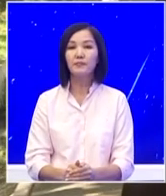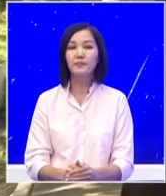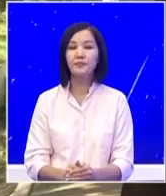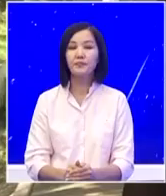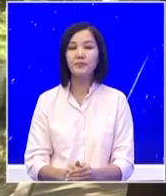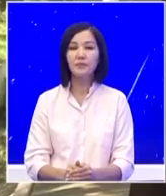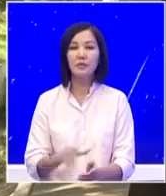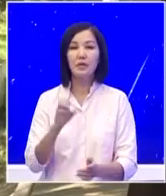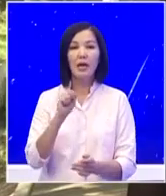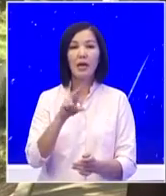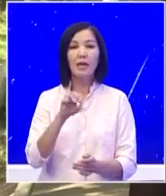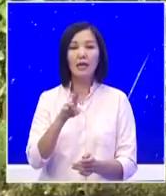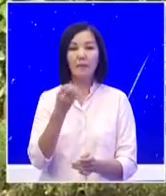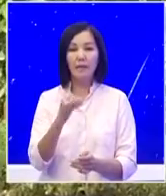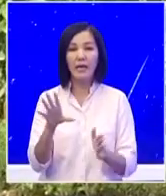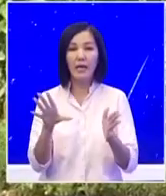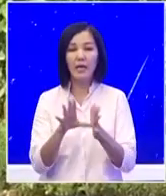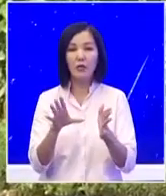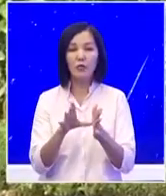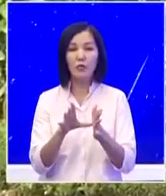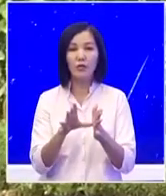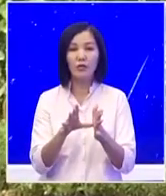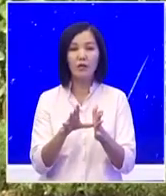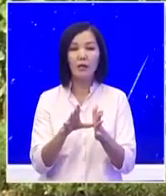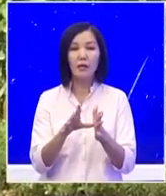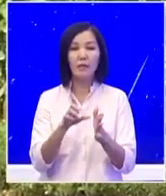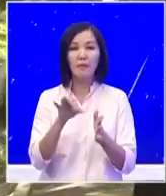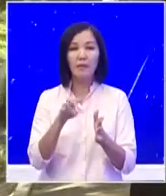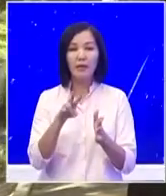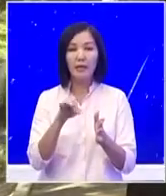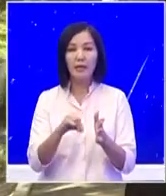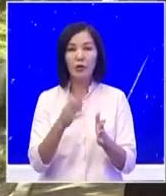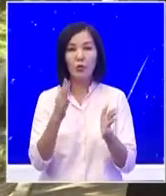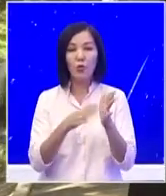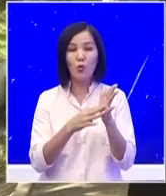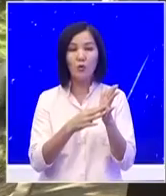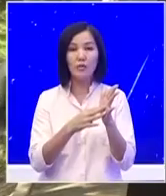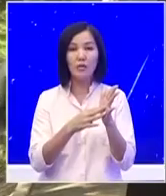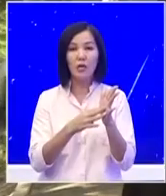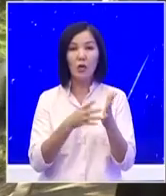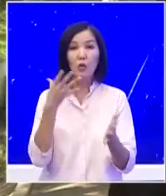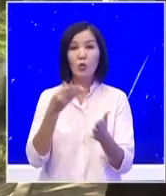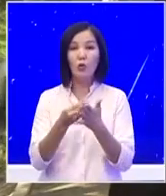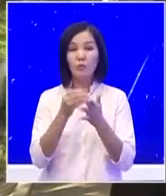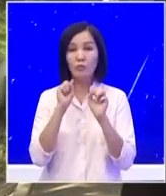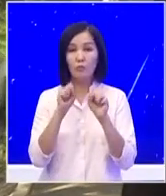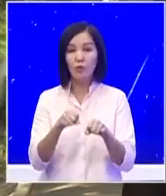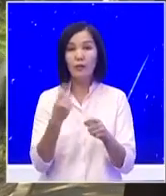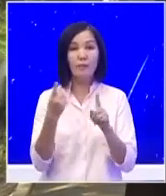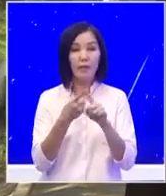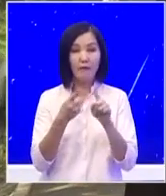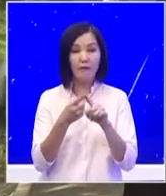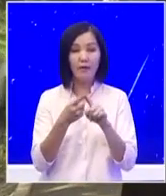асырылмақ. Әлемпей электрондық билет жүйесінен 9 түрлі төлемдер болады. Біріншіден жаңағы бізде